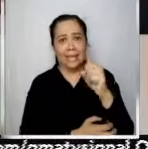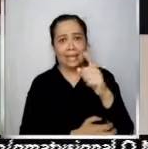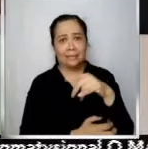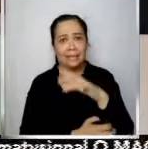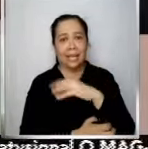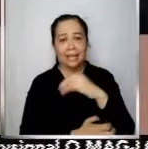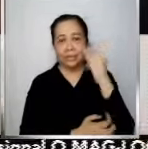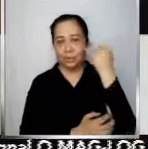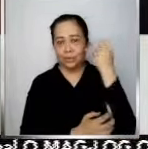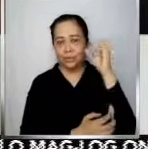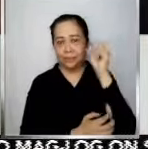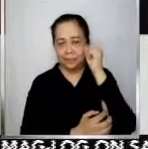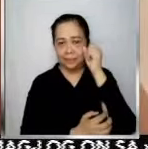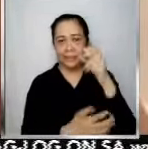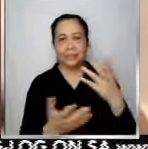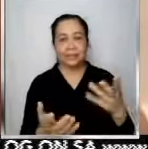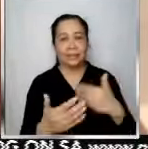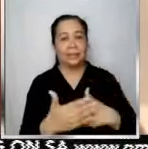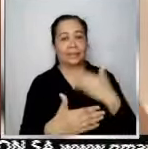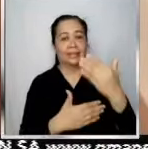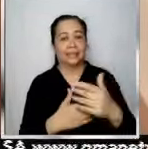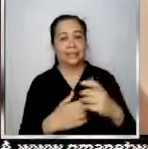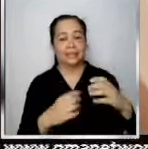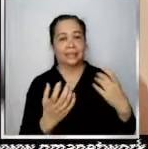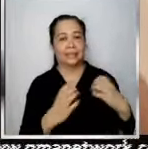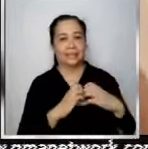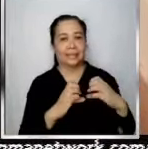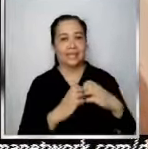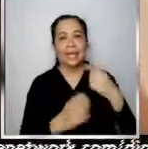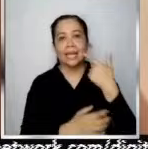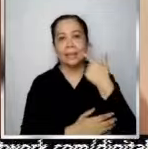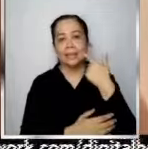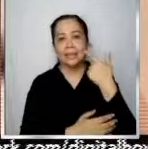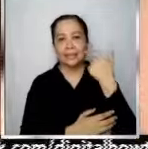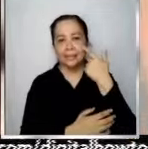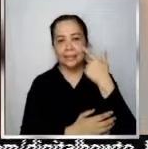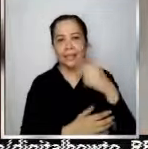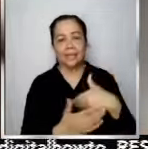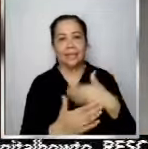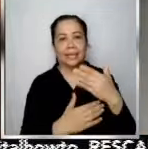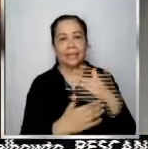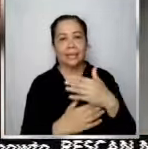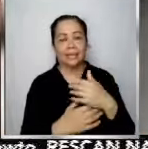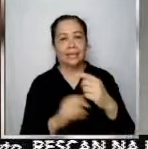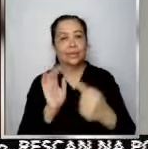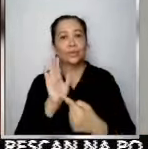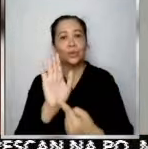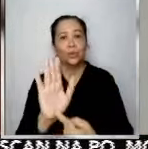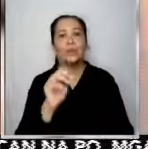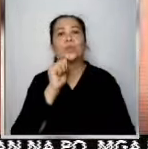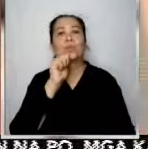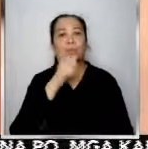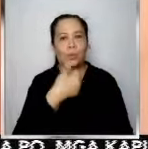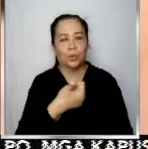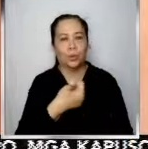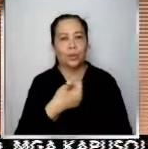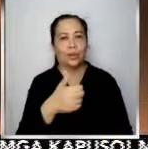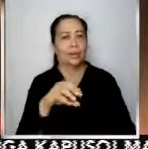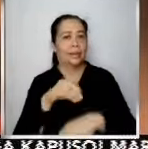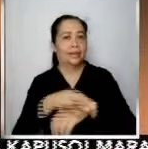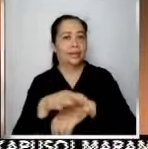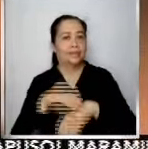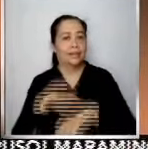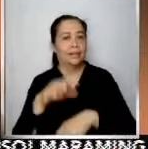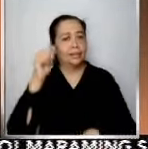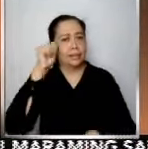guest si Kapuso It Girl Gabby Garcia sa episode na ipalalabas bukas. Advice ni Andre sa mga kabataan this lockdown.